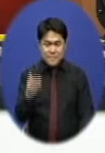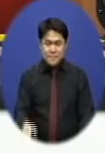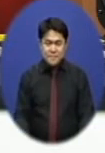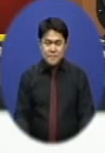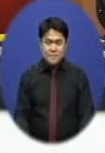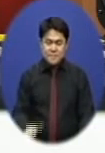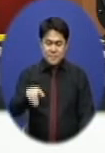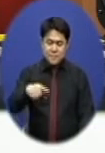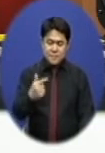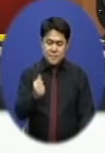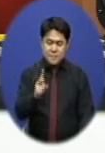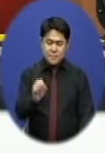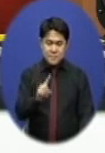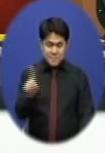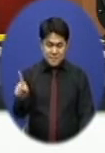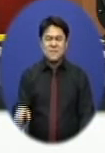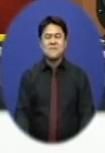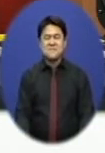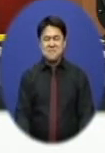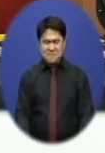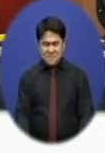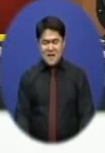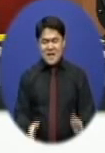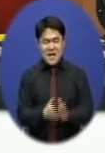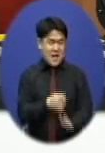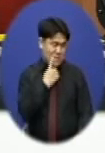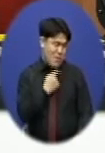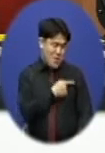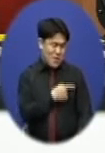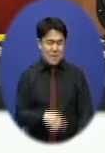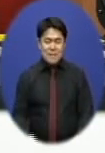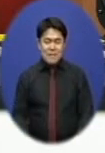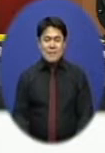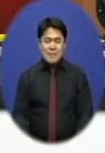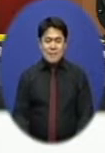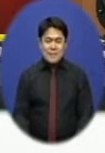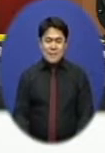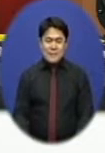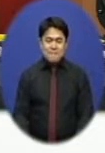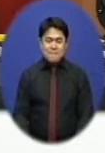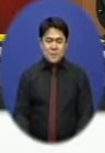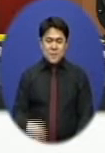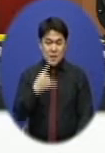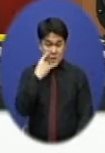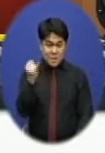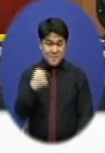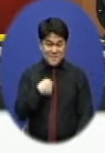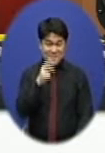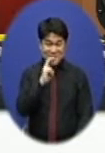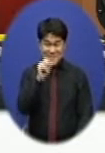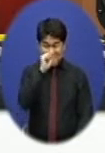춘향하죠. 춘향아. 오늘 대박 나네. 대박 부럽다, 나네. 부러워. 예, 아, 네. 자, 그러면 우리 어머님이 굉장히 제